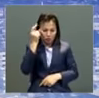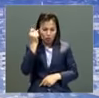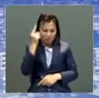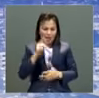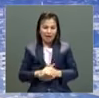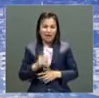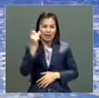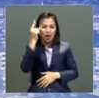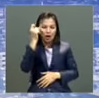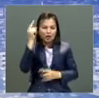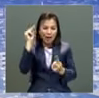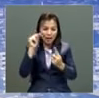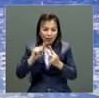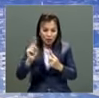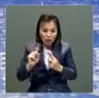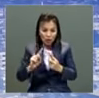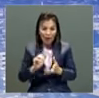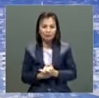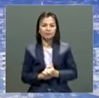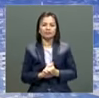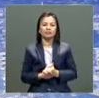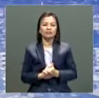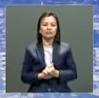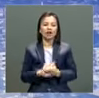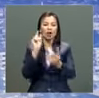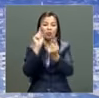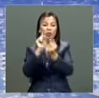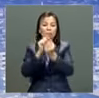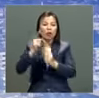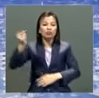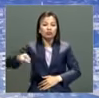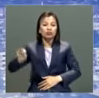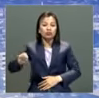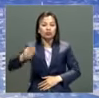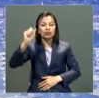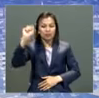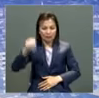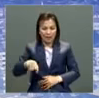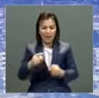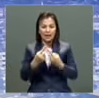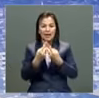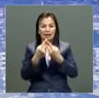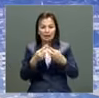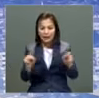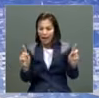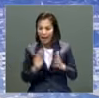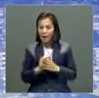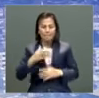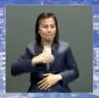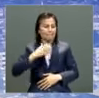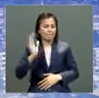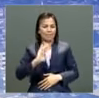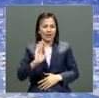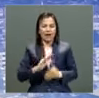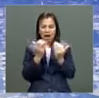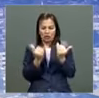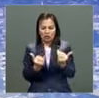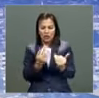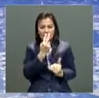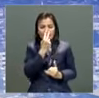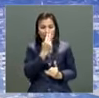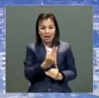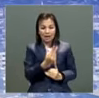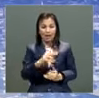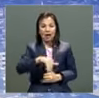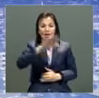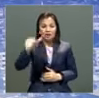านี้เกิดขึ้นในสถานการณ์ประจำกันอยู่แต่ว่ายังไงก็ตามแต่เราไม่อยากจะให้เห็นในช่วงตอนนี้เลยเพราะว่า